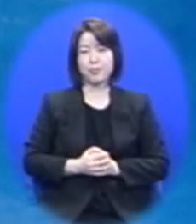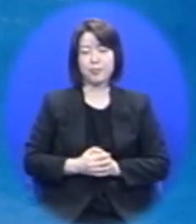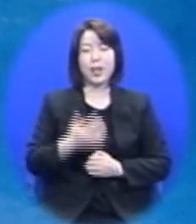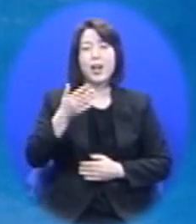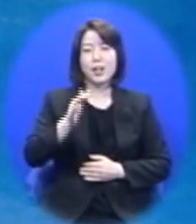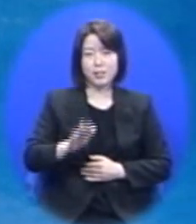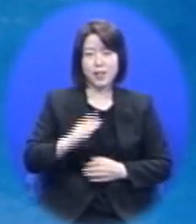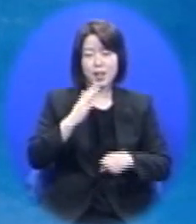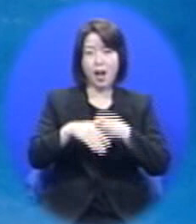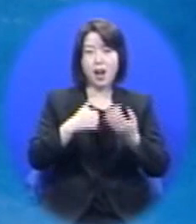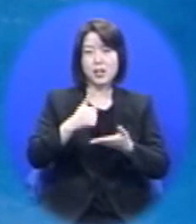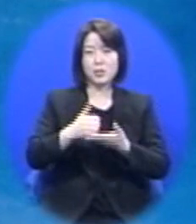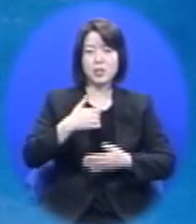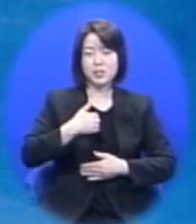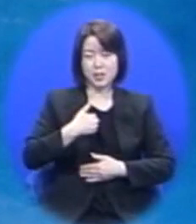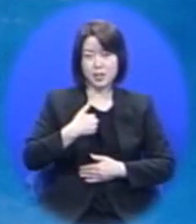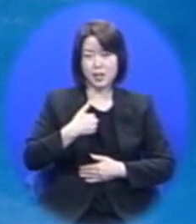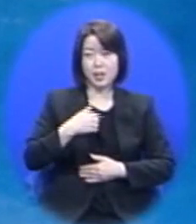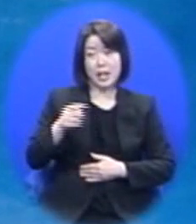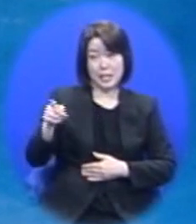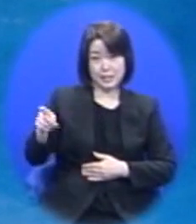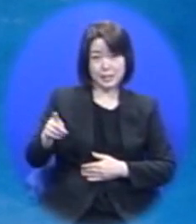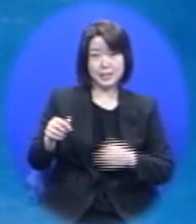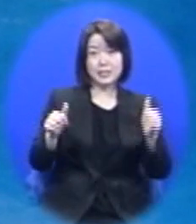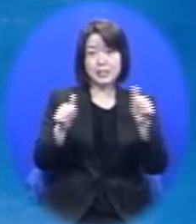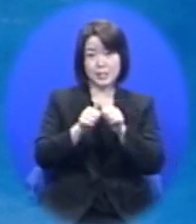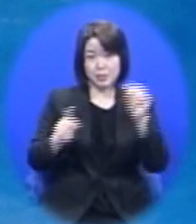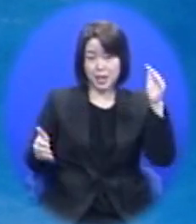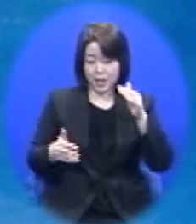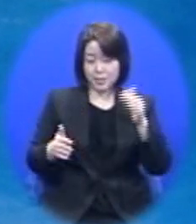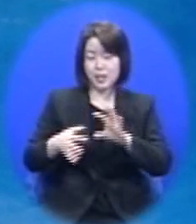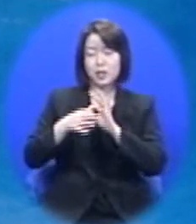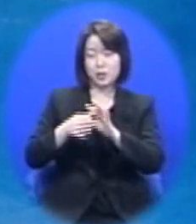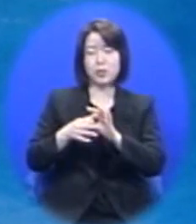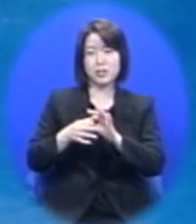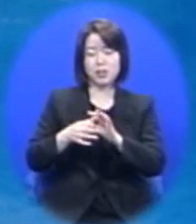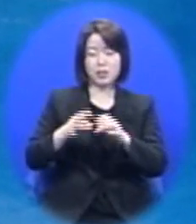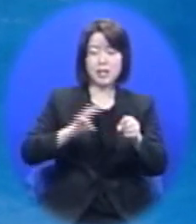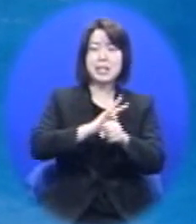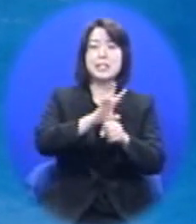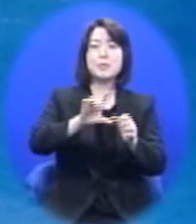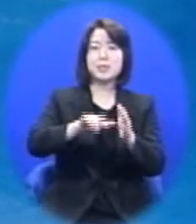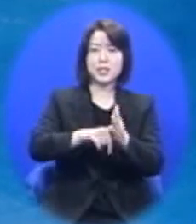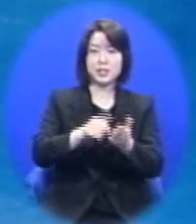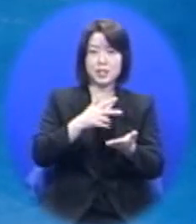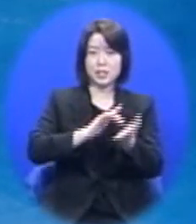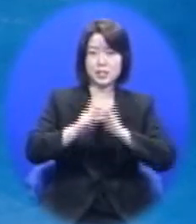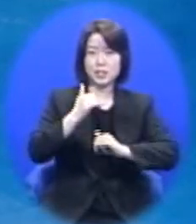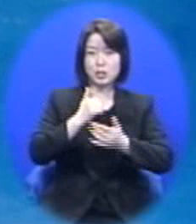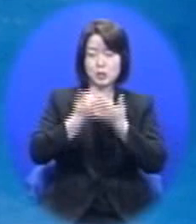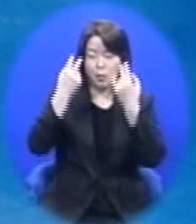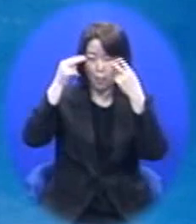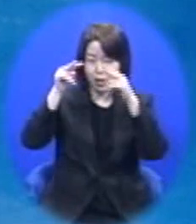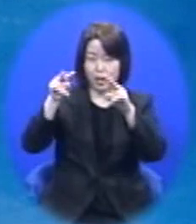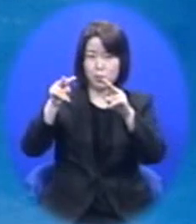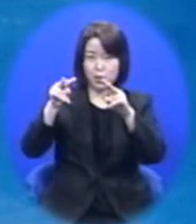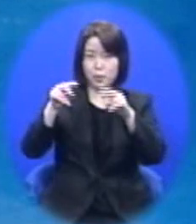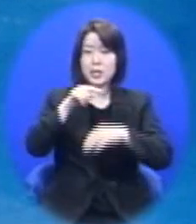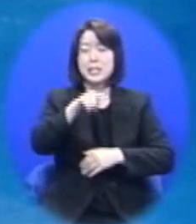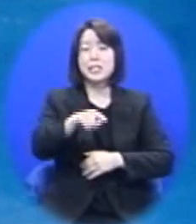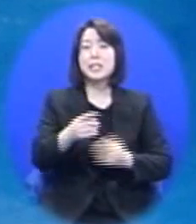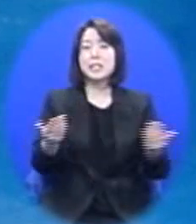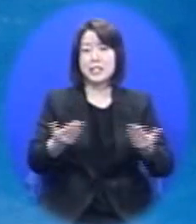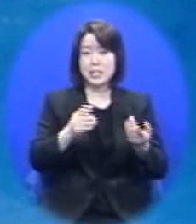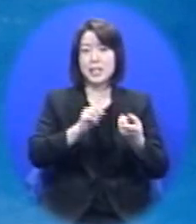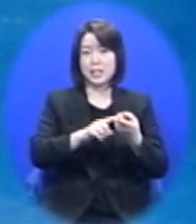근데 하나님께서 저에게 그 아이를 통해서 24시간 예수님을 바라보라고 그렇게 사역했던